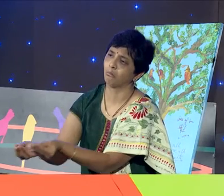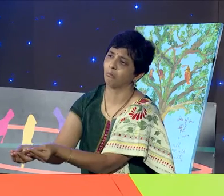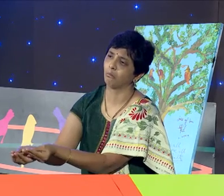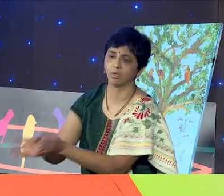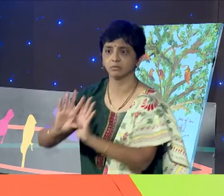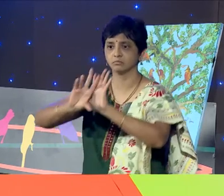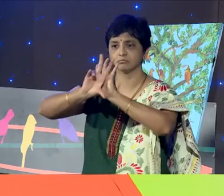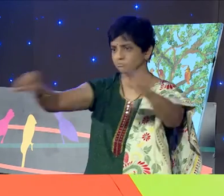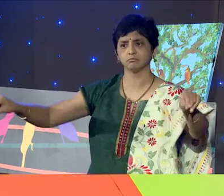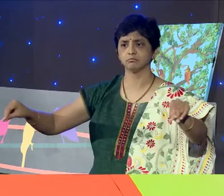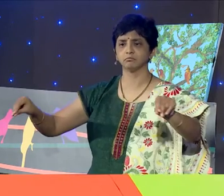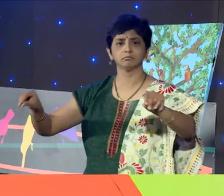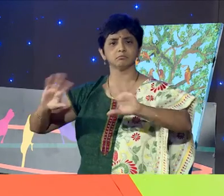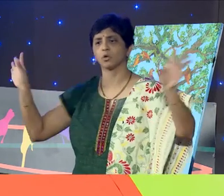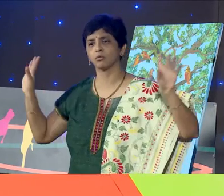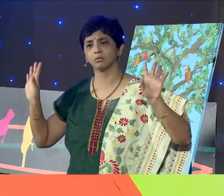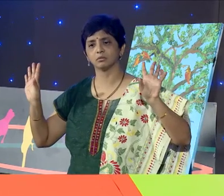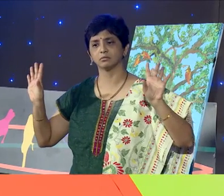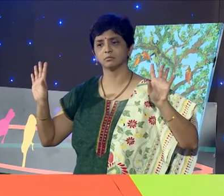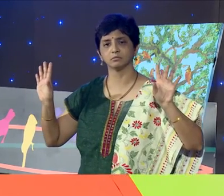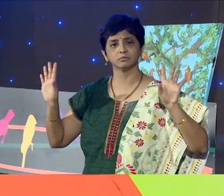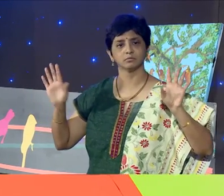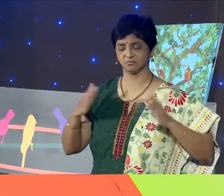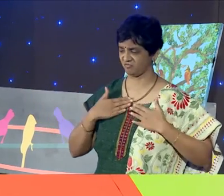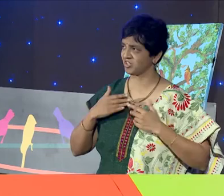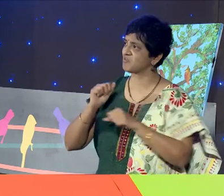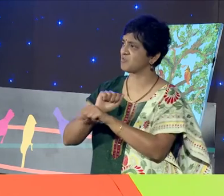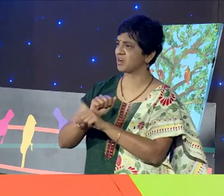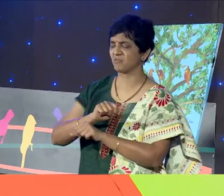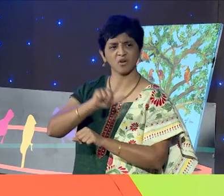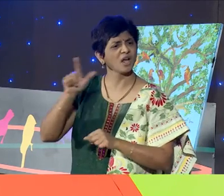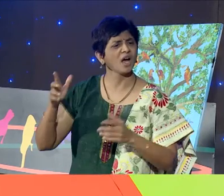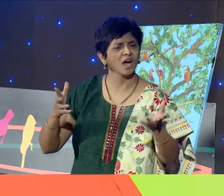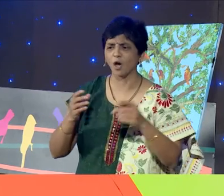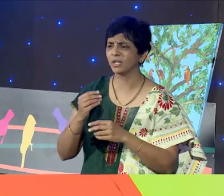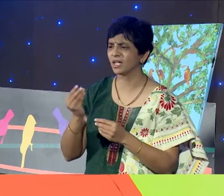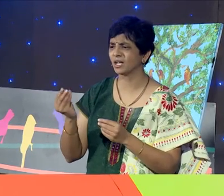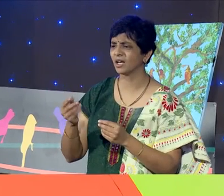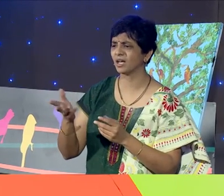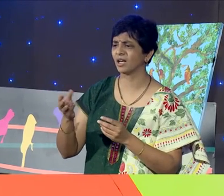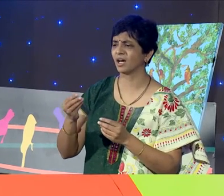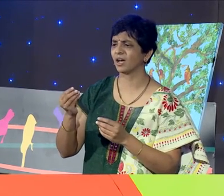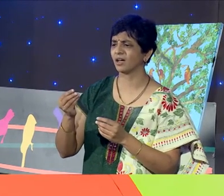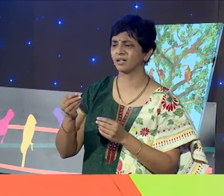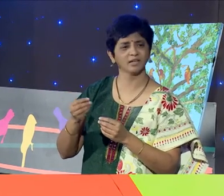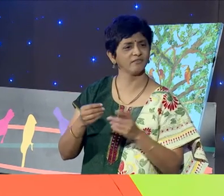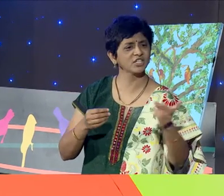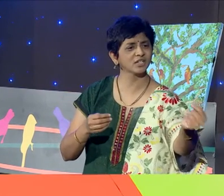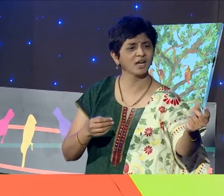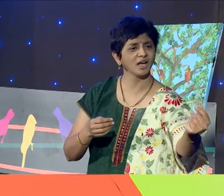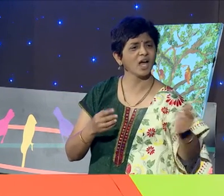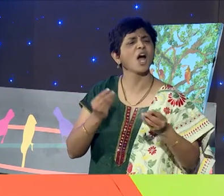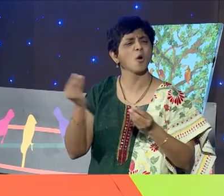1,000 से ज़्यादा कॉर्पोरेट्स के लिए हम काम करते हैं। और बस कोशिश यही है कि ज़्यादा से ज़्यादा और दोस्तों को जोड़ा